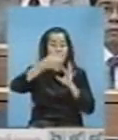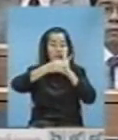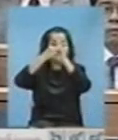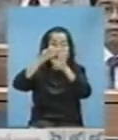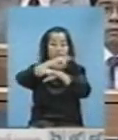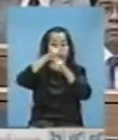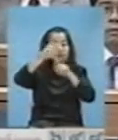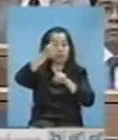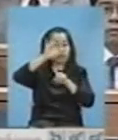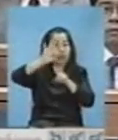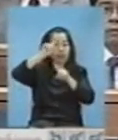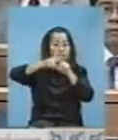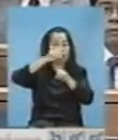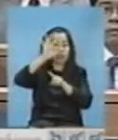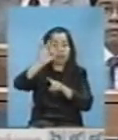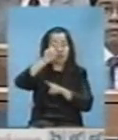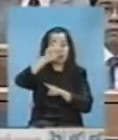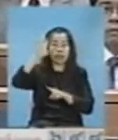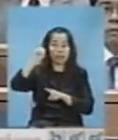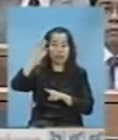ยา2549